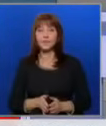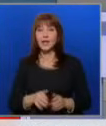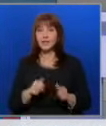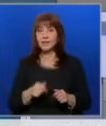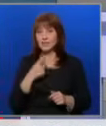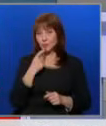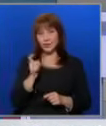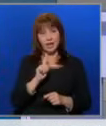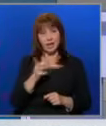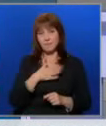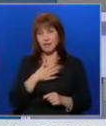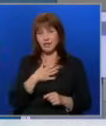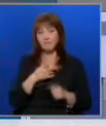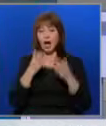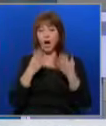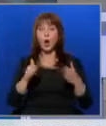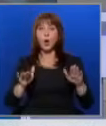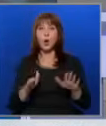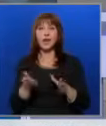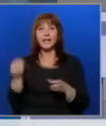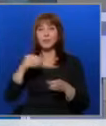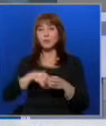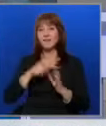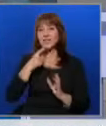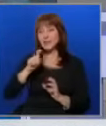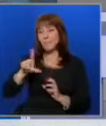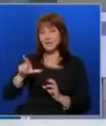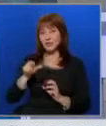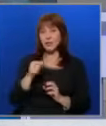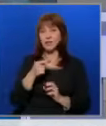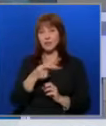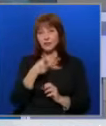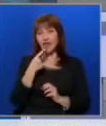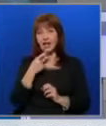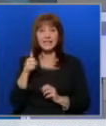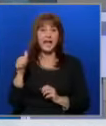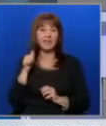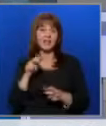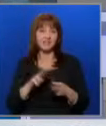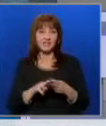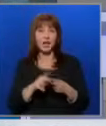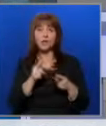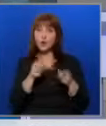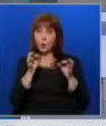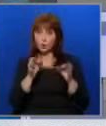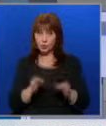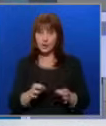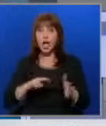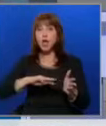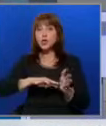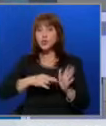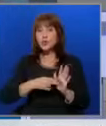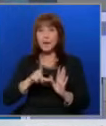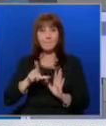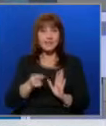Тази година няма да има коледни добавки за пенсионерите. Това стана ясно от думите на финансовия министър Асен Василев. Той уточни, че от юли пенсиите